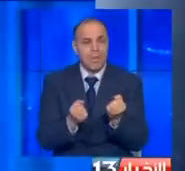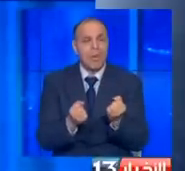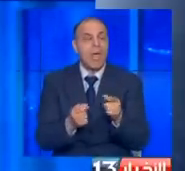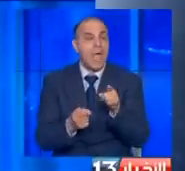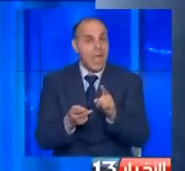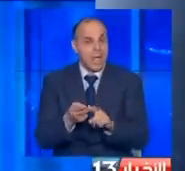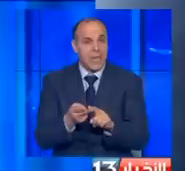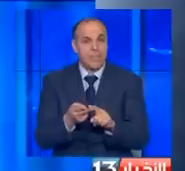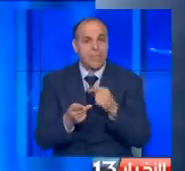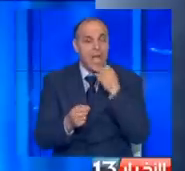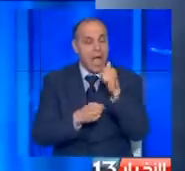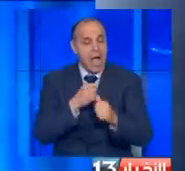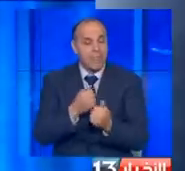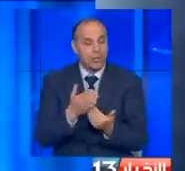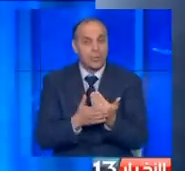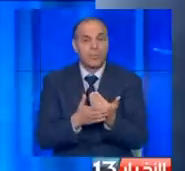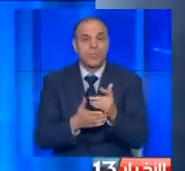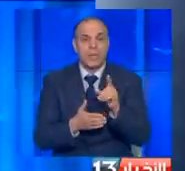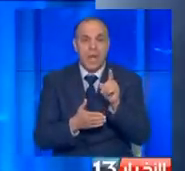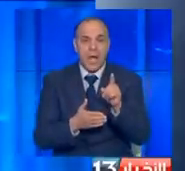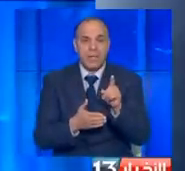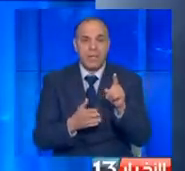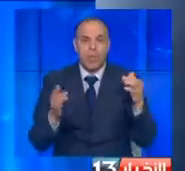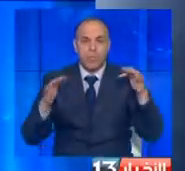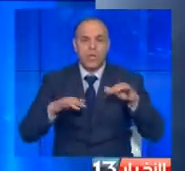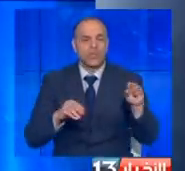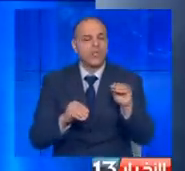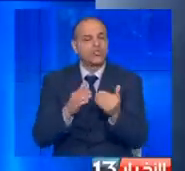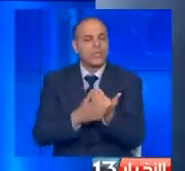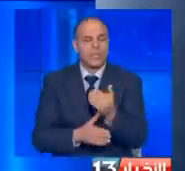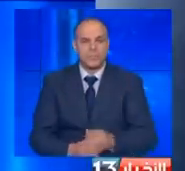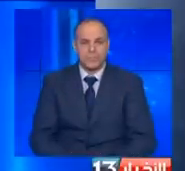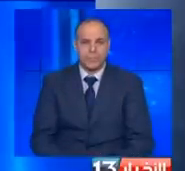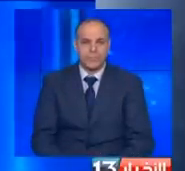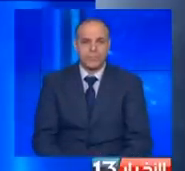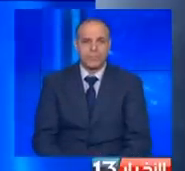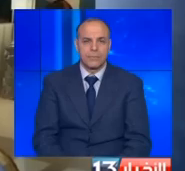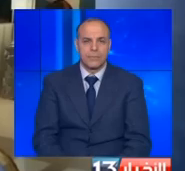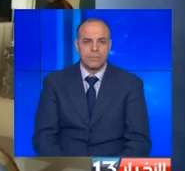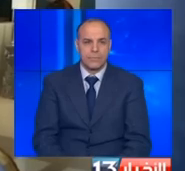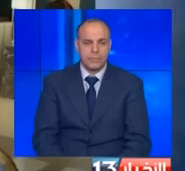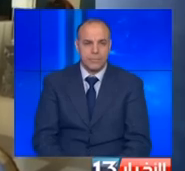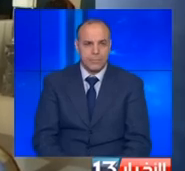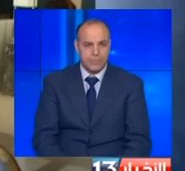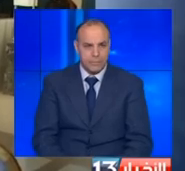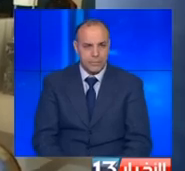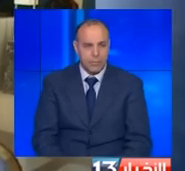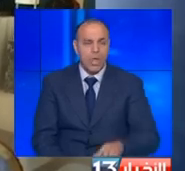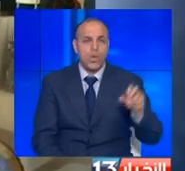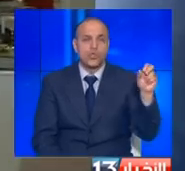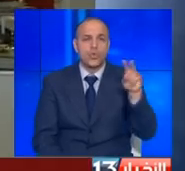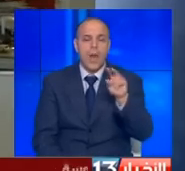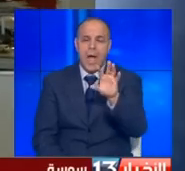الحيوي خلال السنه القادمه عبر استقطاب اسواق جديده سياحا